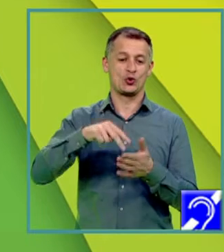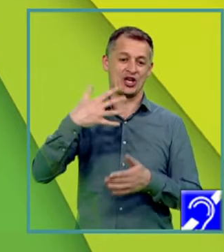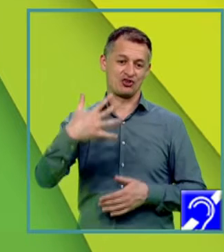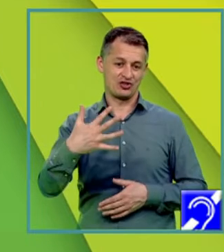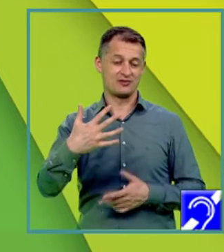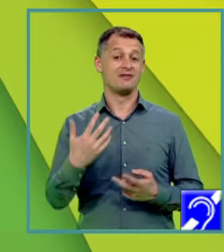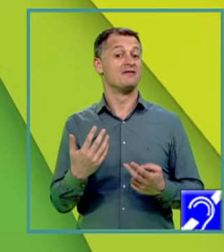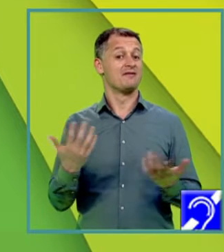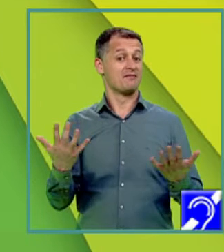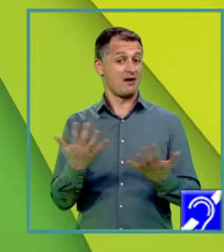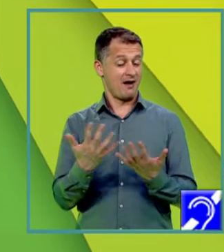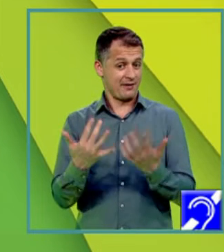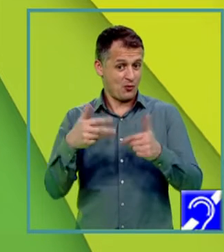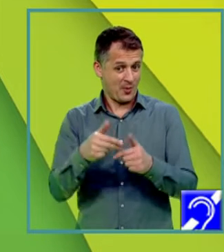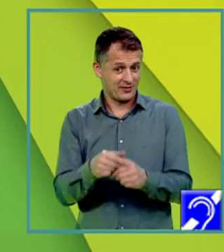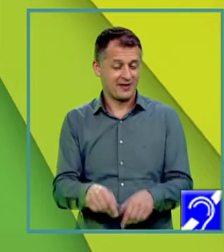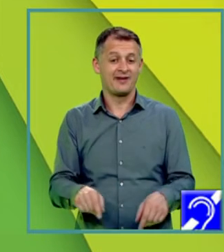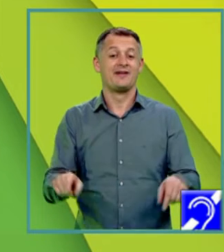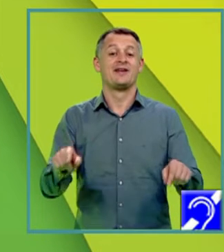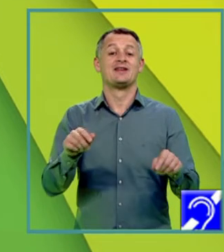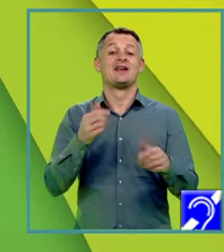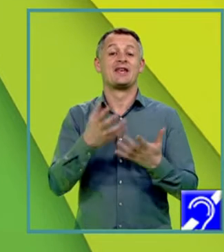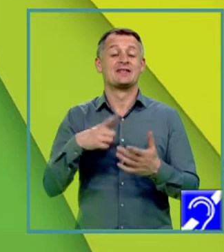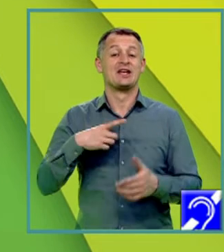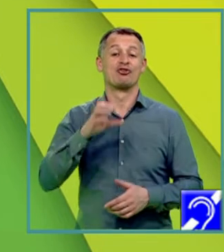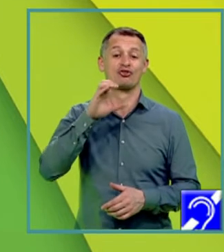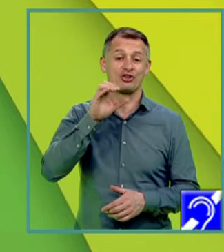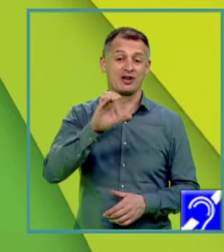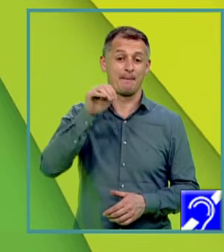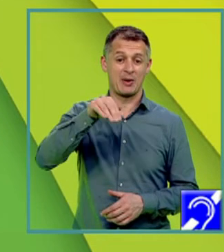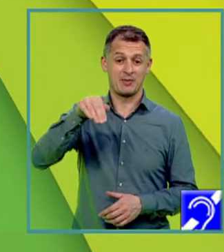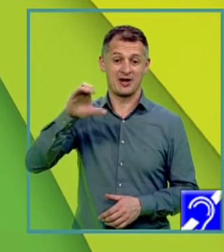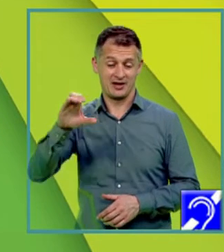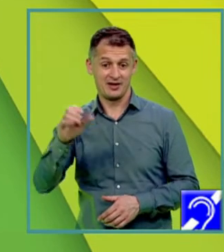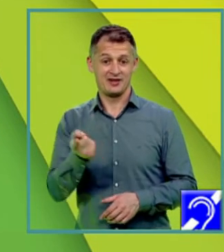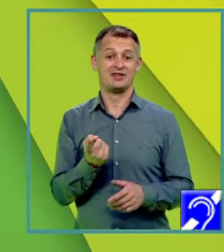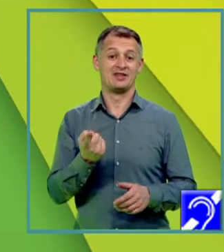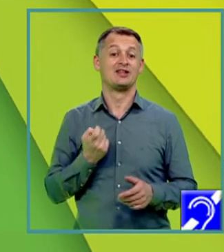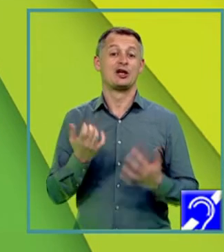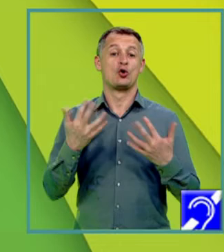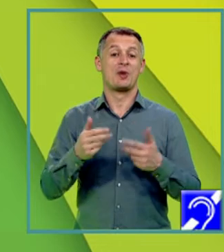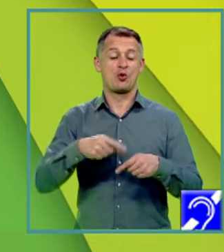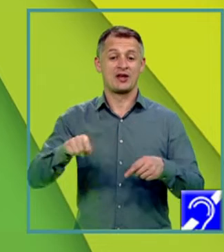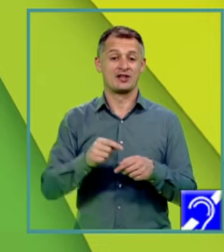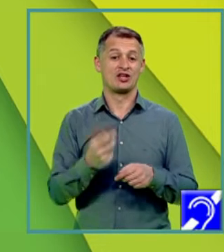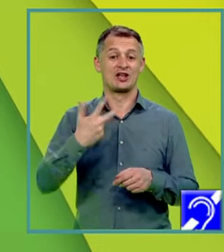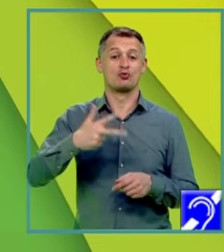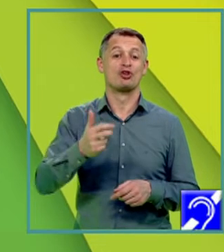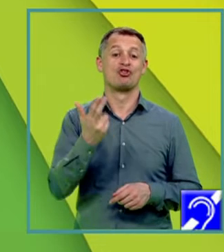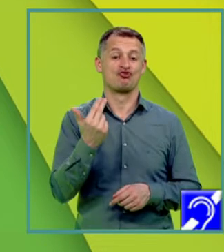valoare care va fi de fapt sim Mc dintre numerele noastre 315